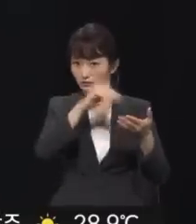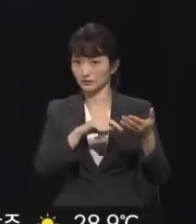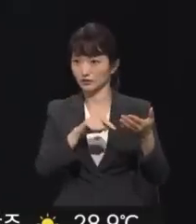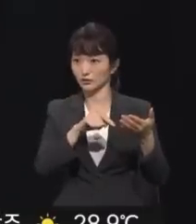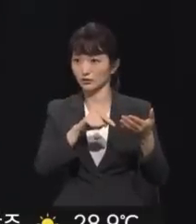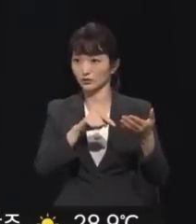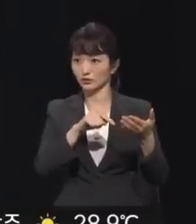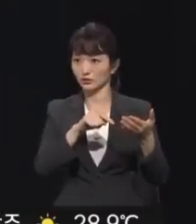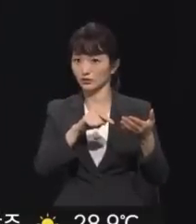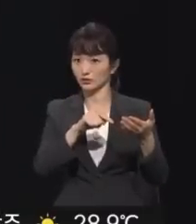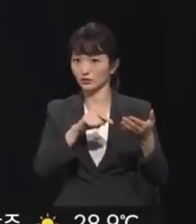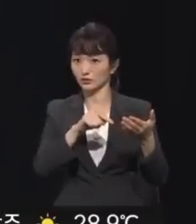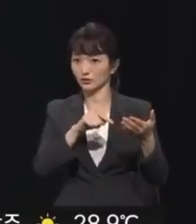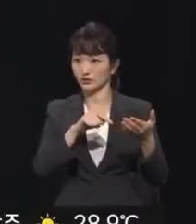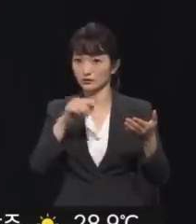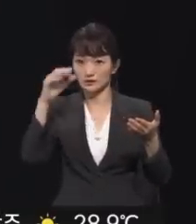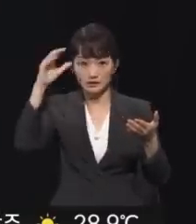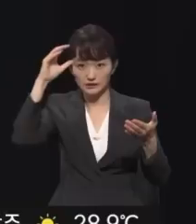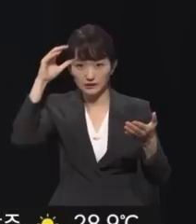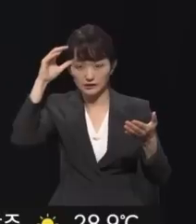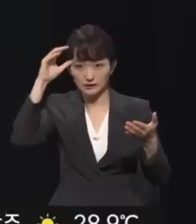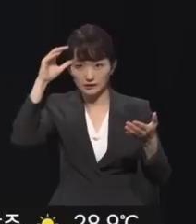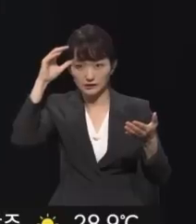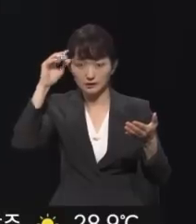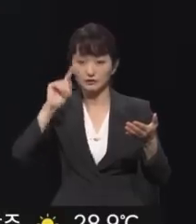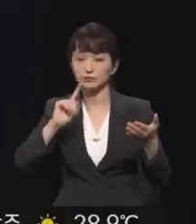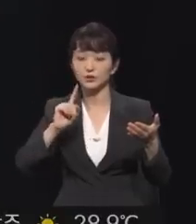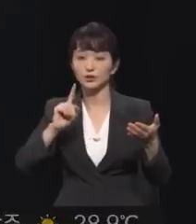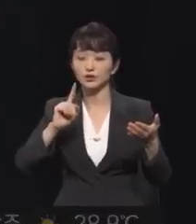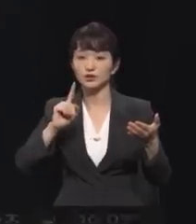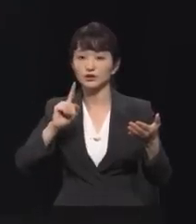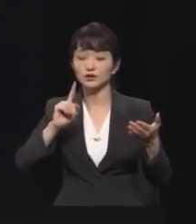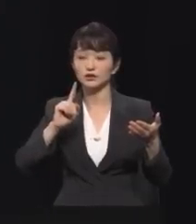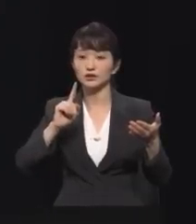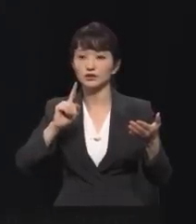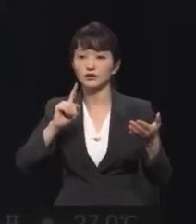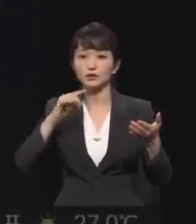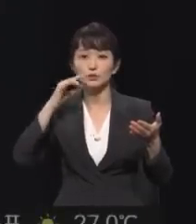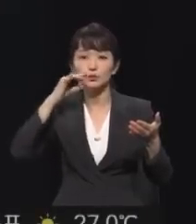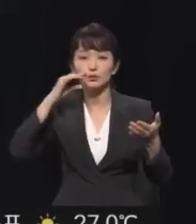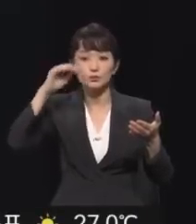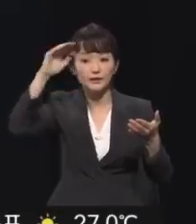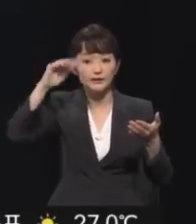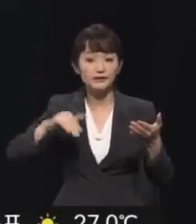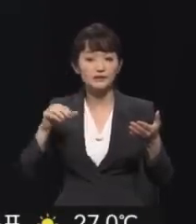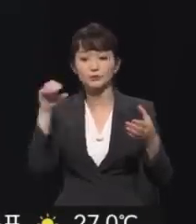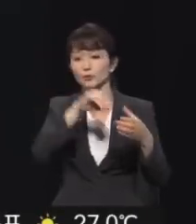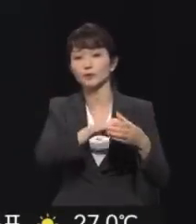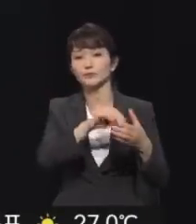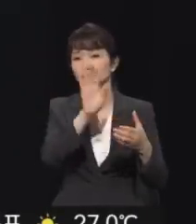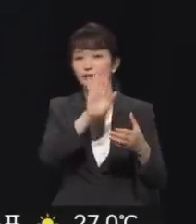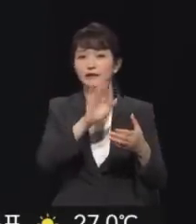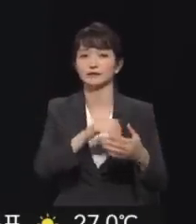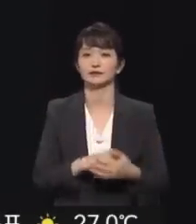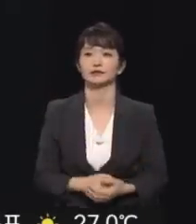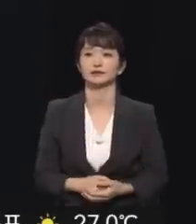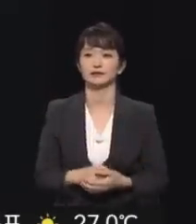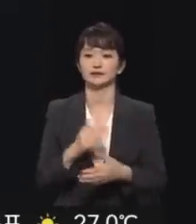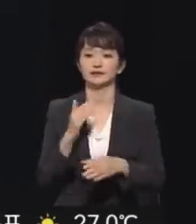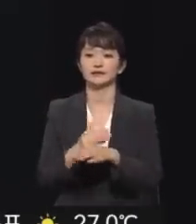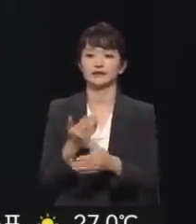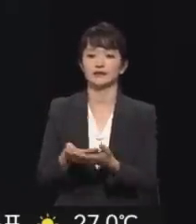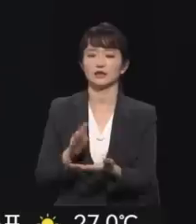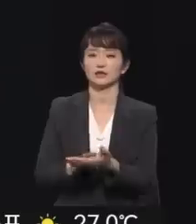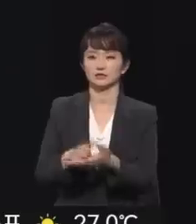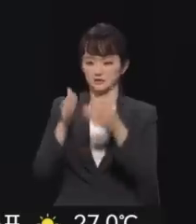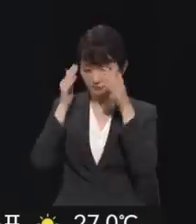내용은 없다 우리가 소위 기대하는 기대 라고 해야지 모르겠습니다만 은 궁금해하는 그런 내용은 아니고 당의 혁신 방향에